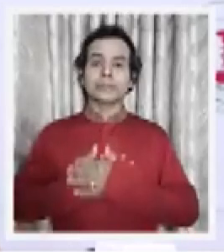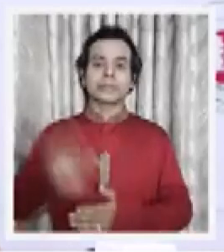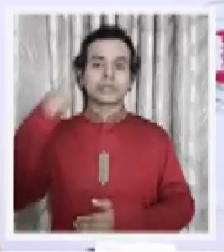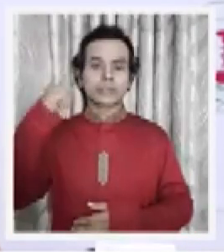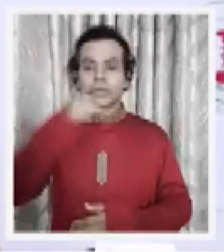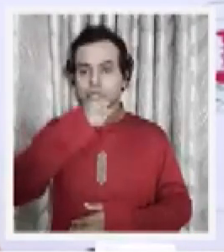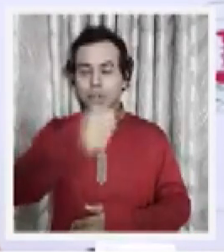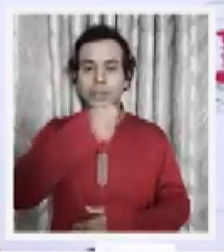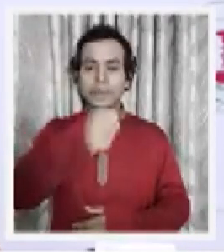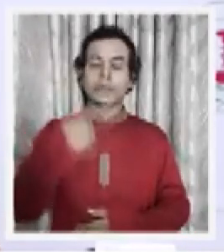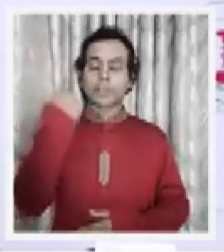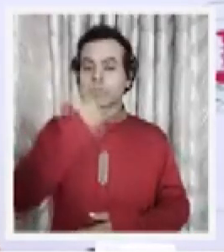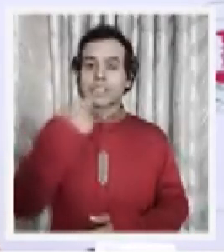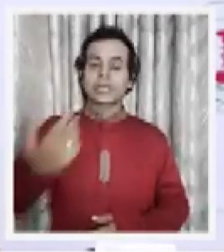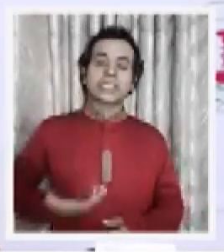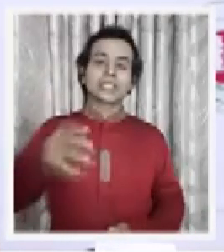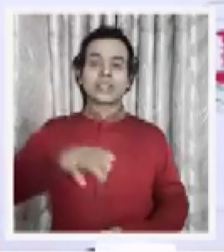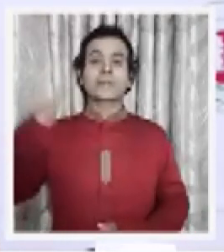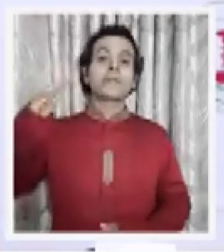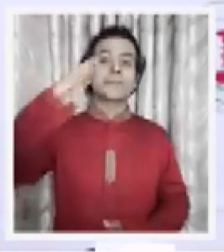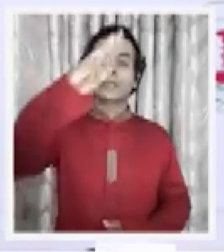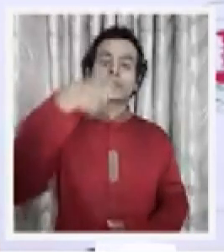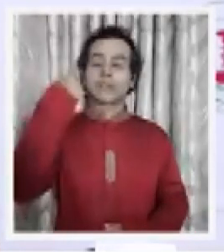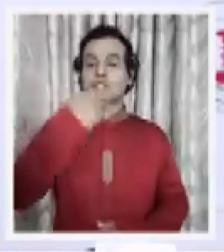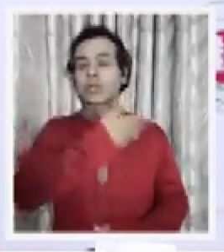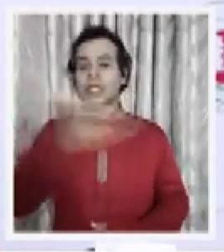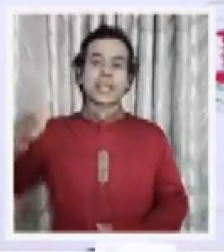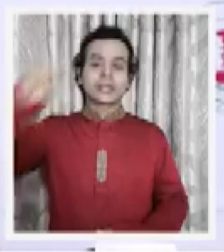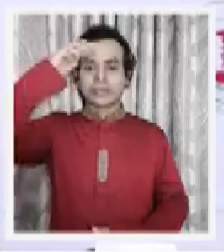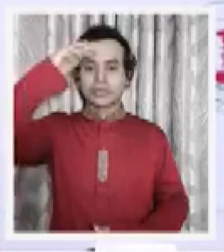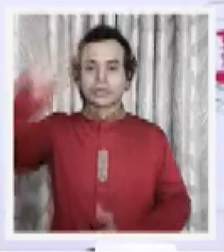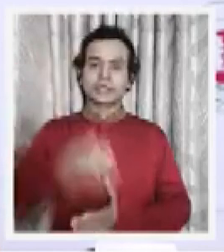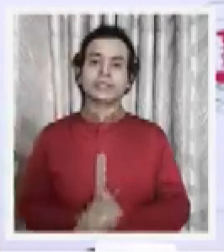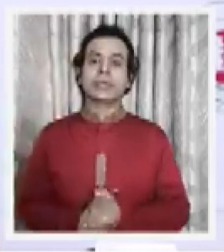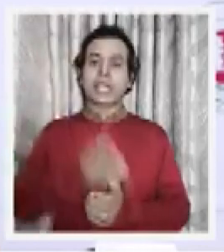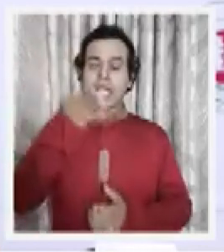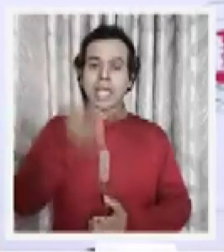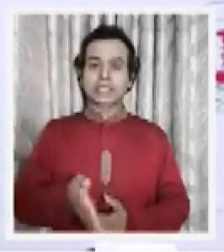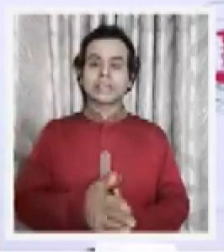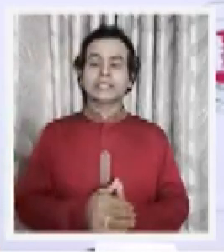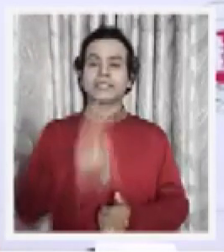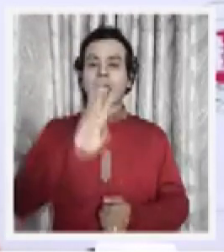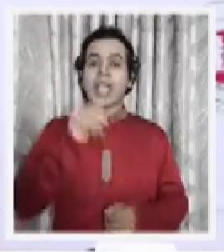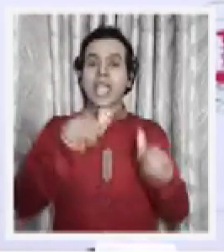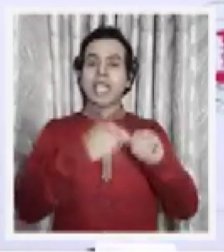প্রিয় সাংবাদিক ভাই ও বোনেরা, সম্মানিত দর্শক শ্রোতাবৃন্দ, দেশবাসী এবং প্রবাসী ভাই ও বোনেরা, আসসালামু আলাইকুম।